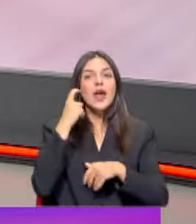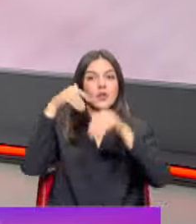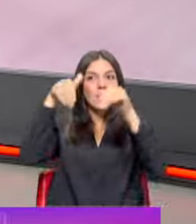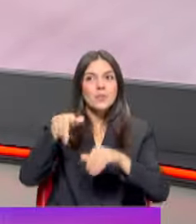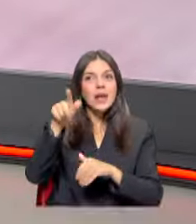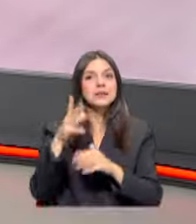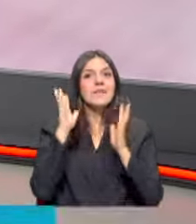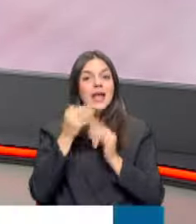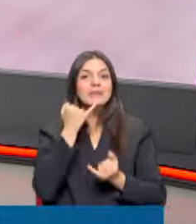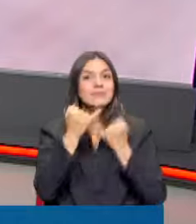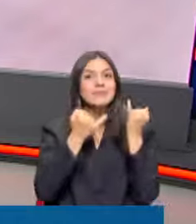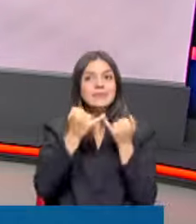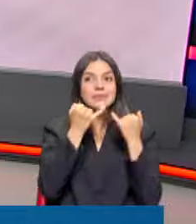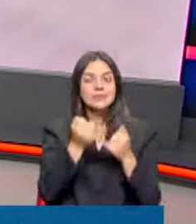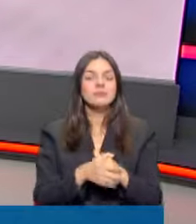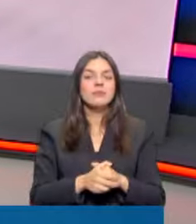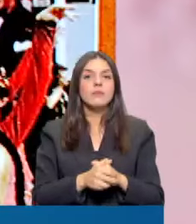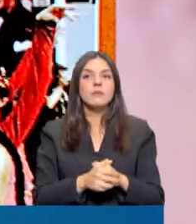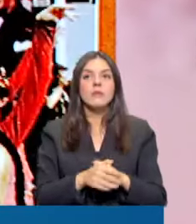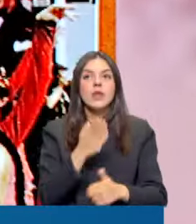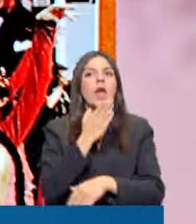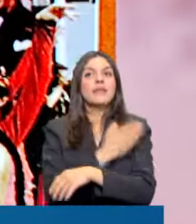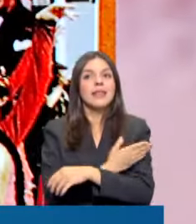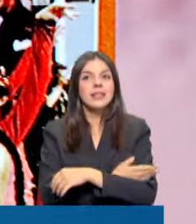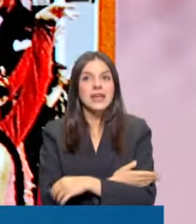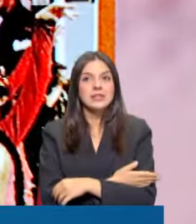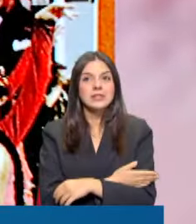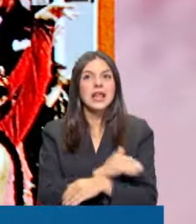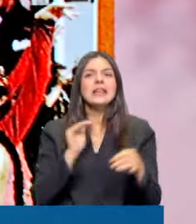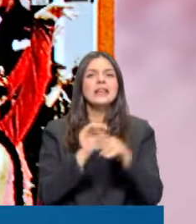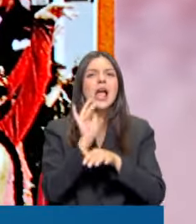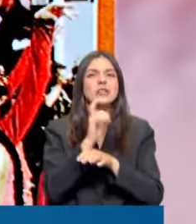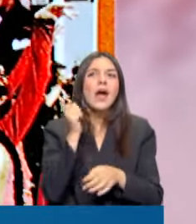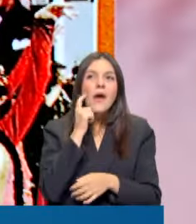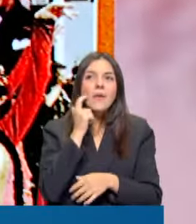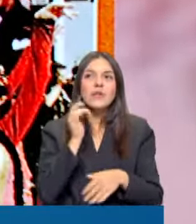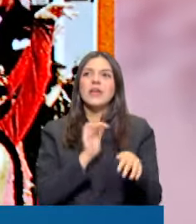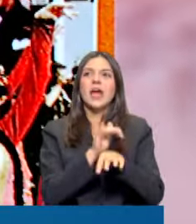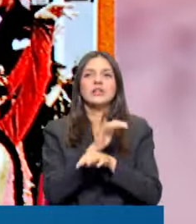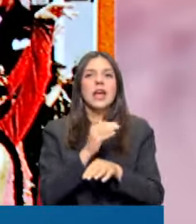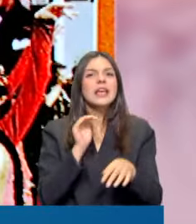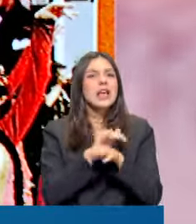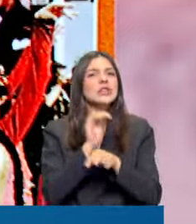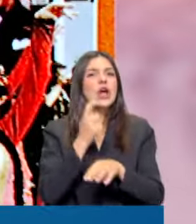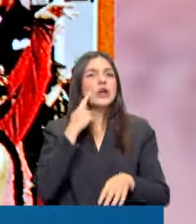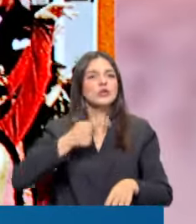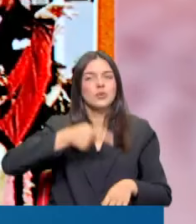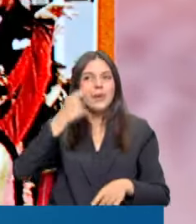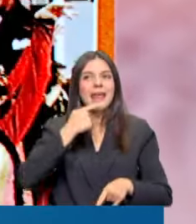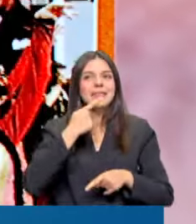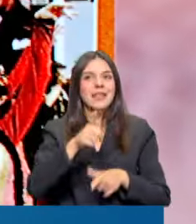olan yoğun ilgiye de yer vermiş. Yurttaşlar yaşa Mustafa Kemal Paşa yaşa Cumhuriyet diye